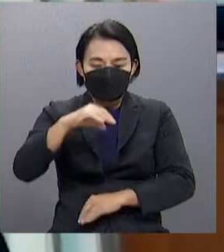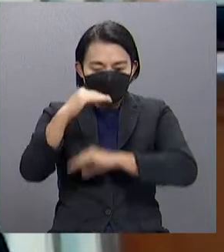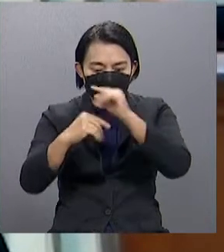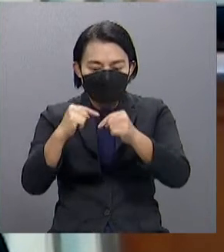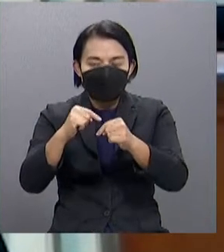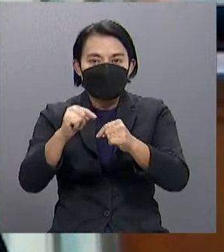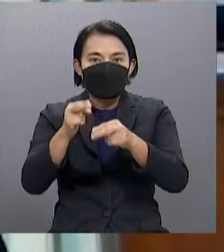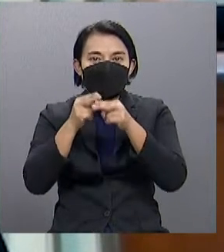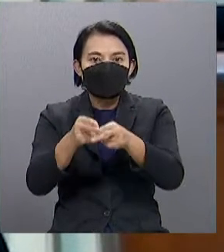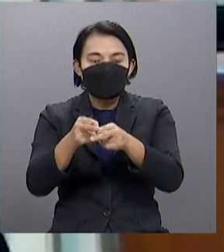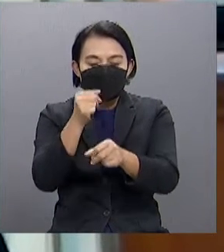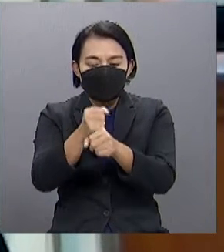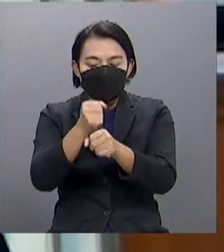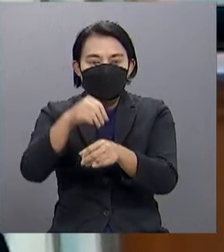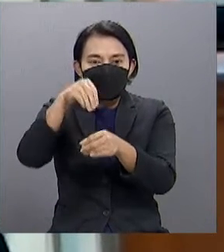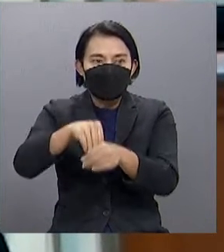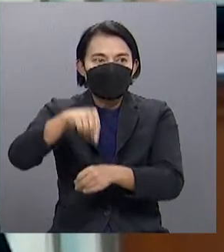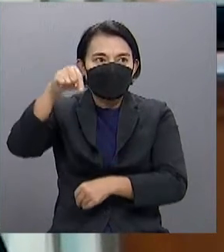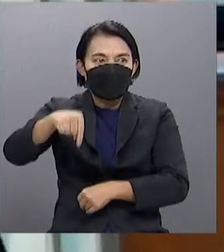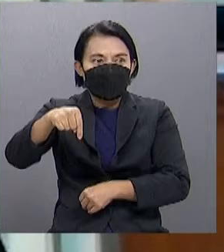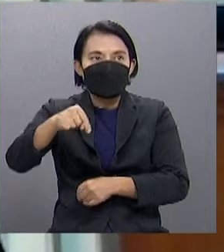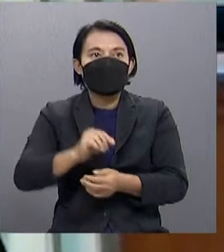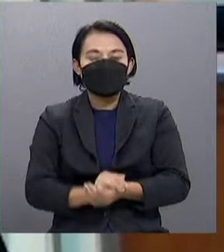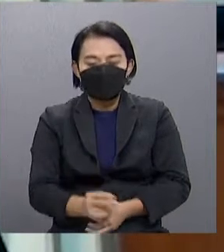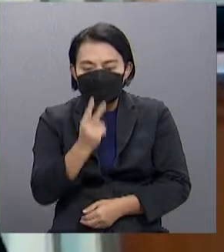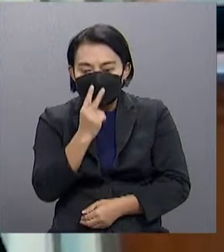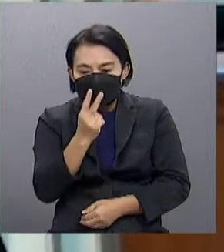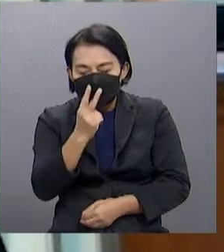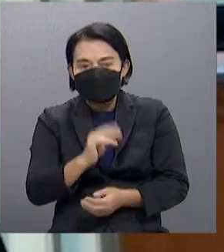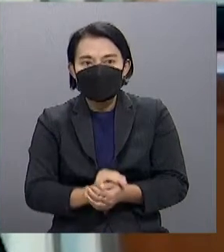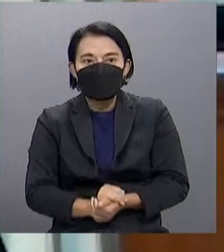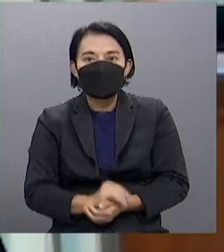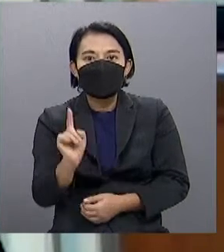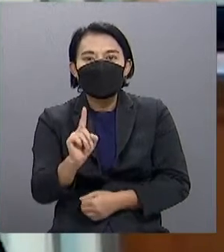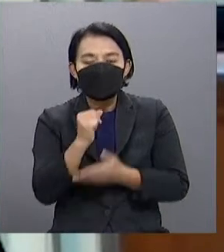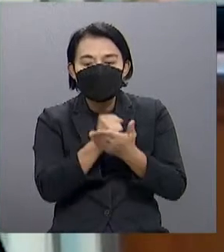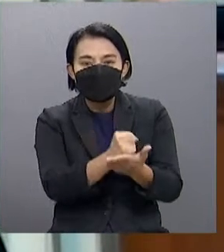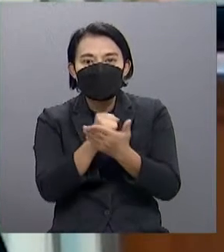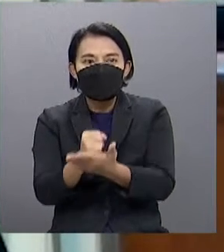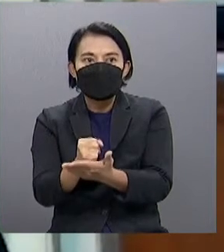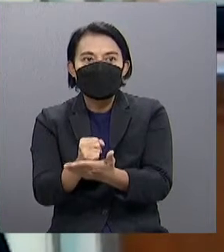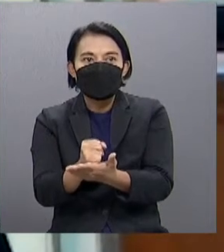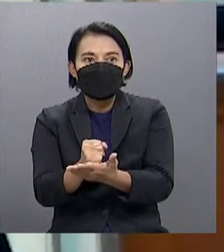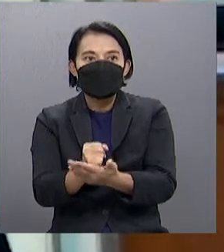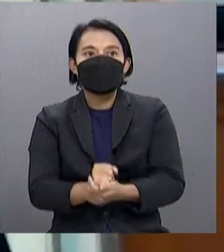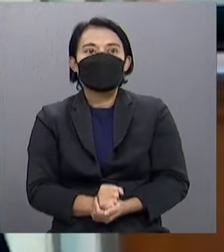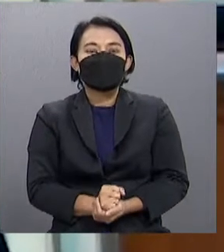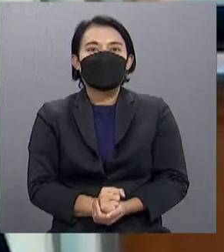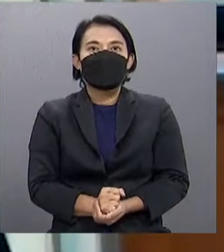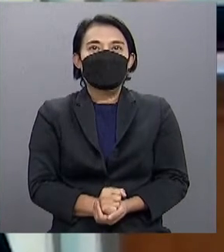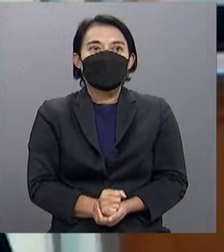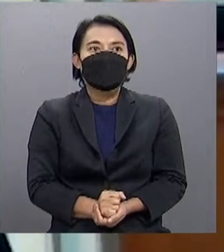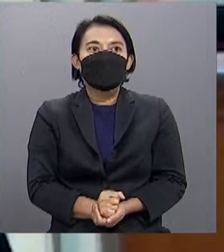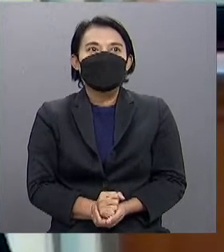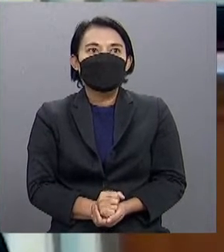ที่น่ะเราก็ดูว่าเราเนี่ยจะมีส่วนไหนที่เราจะยื่นมือเข้าไปซัพพอร์ทเสริมในจุดเล็กได้เนี่ยเราก็เริ่ม